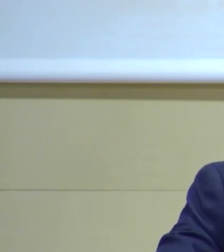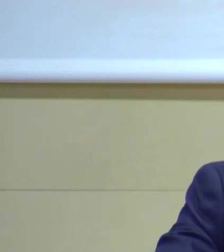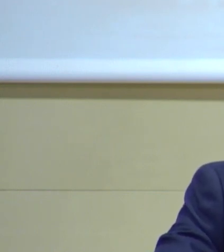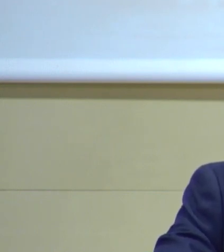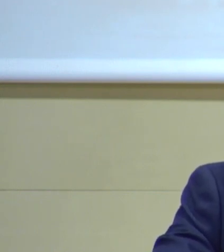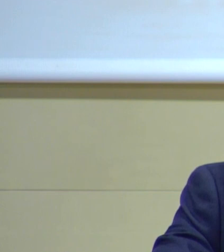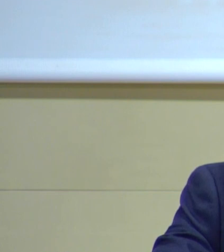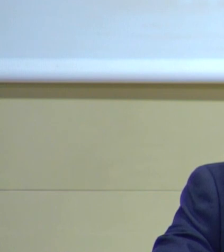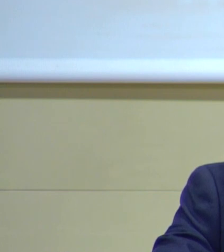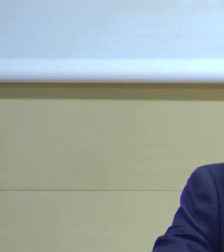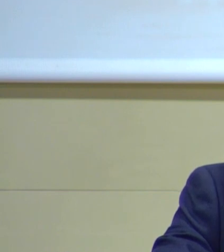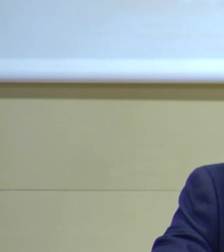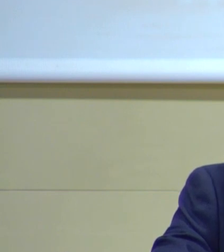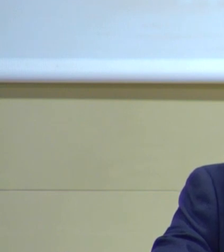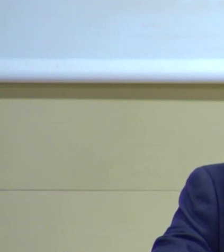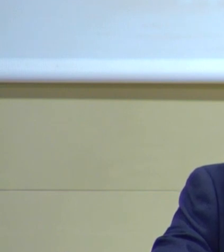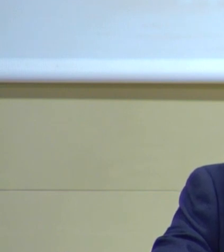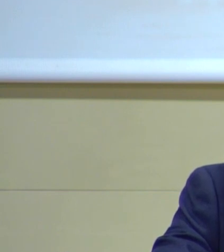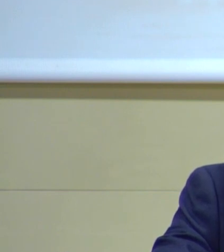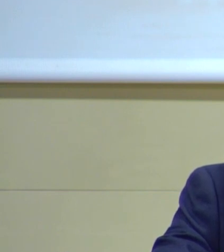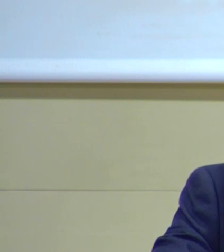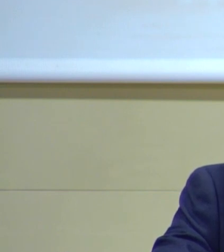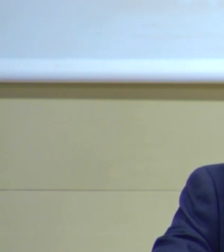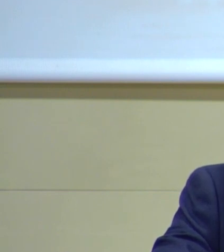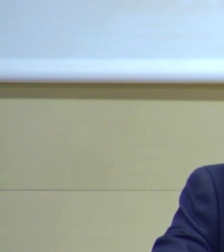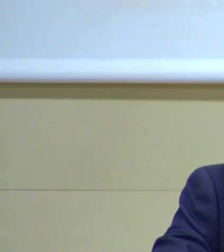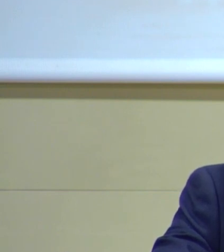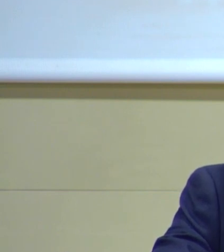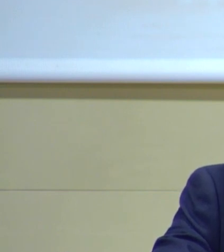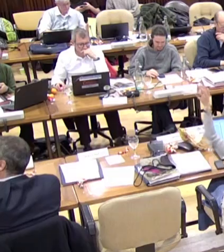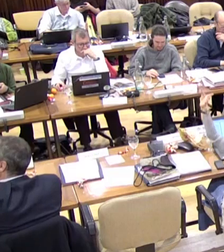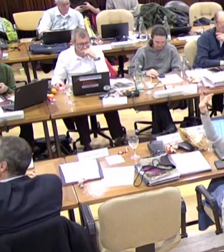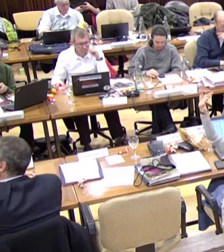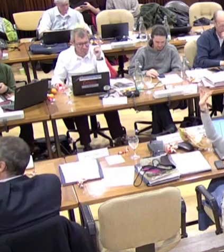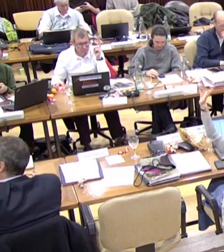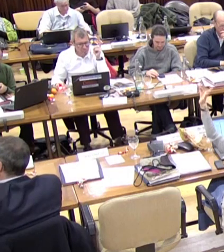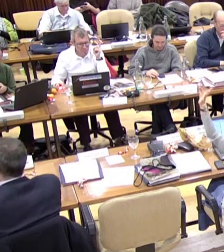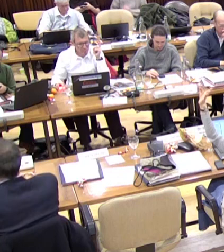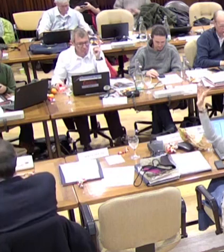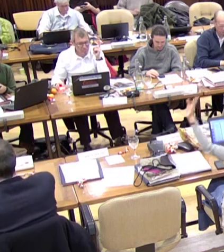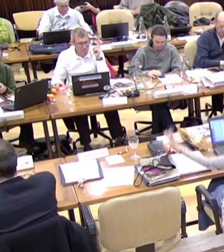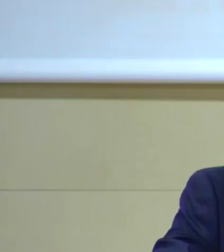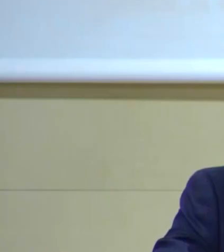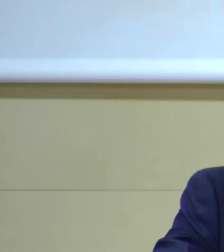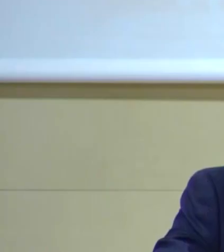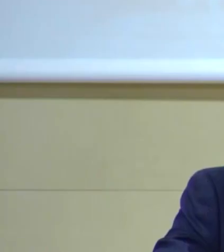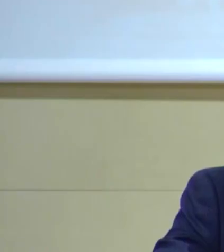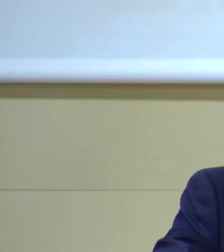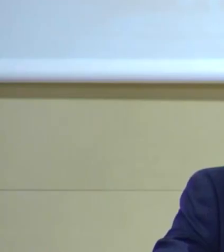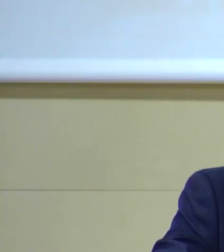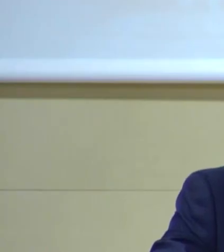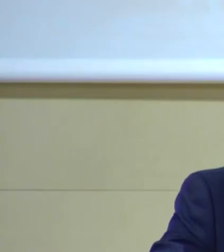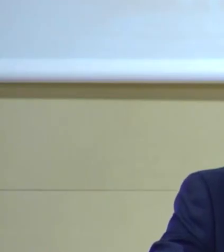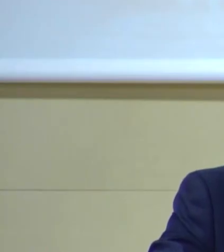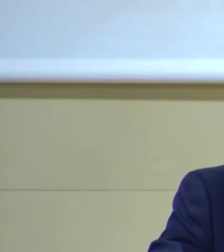qu' une prend pas part au vote qui s'abstient qui votent contre qui vote pour unanimité délibération adoptée la 91